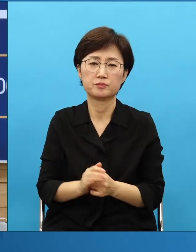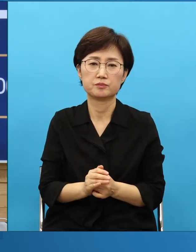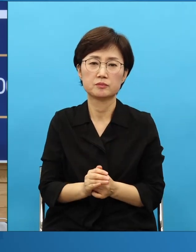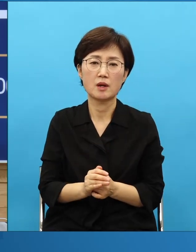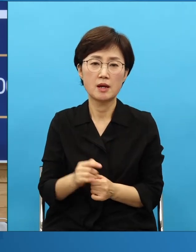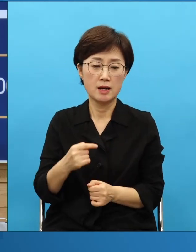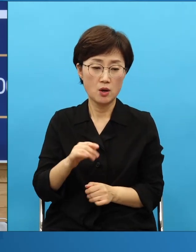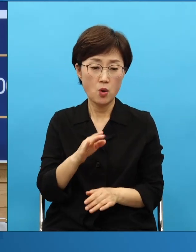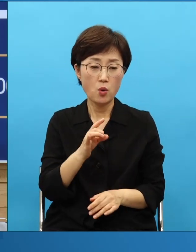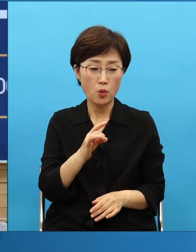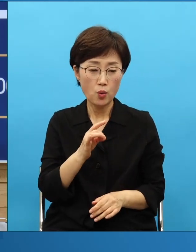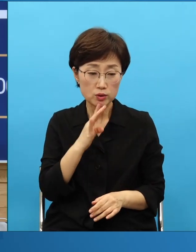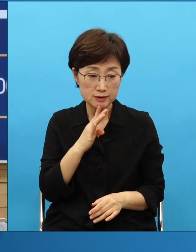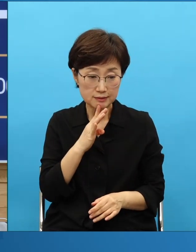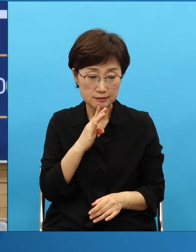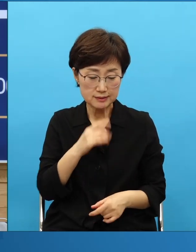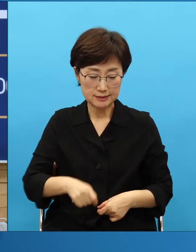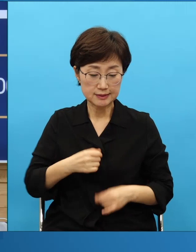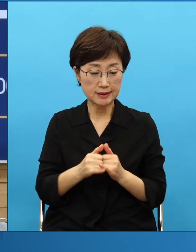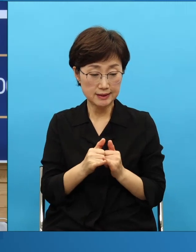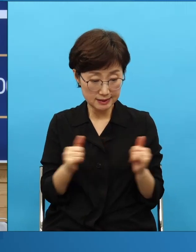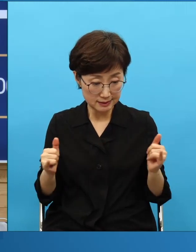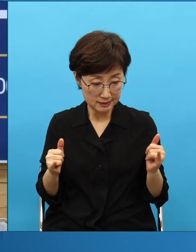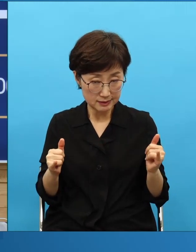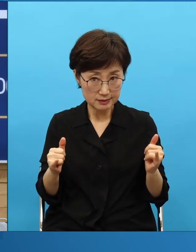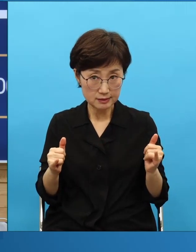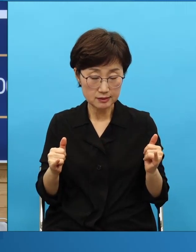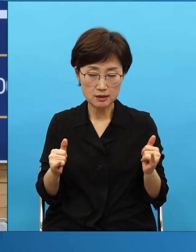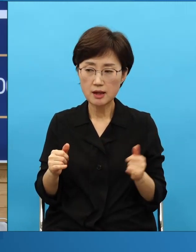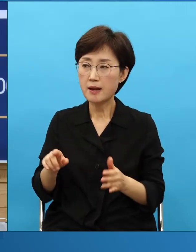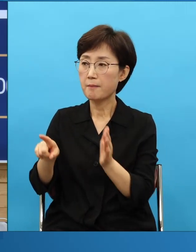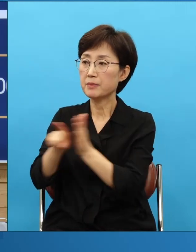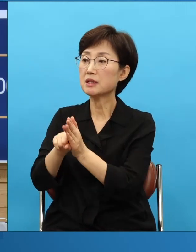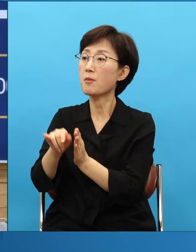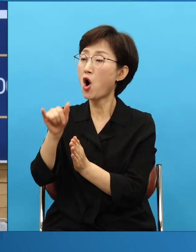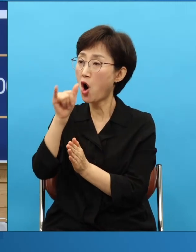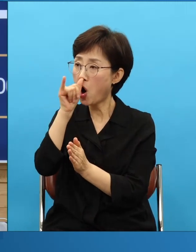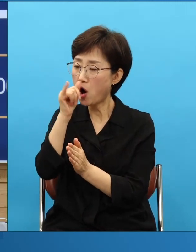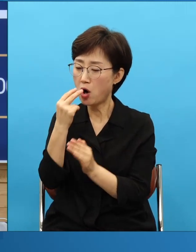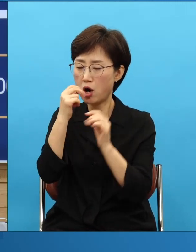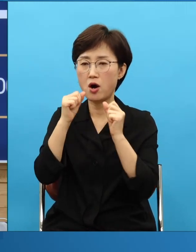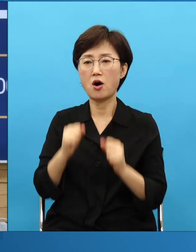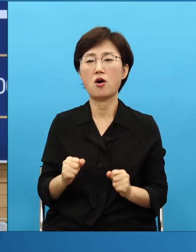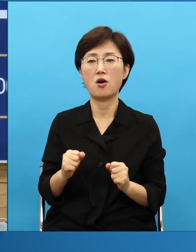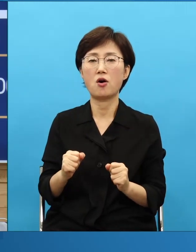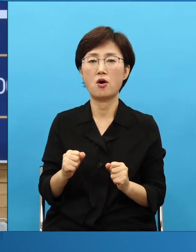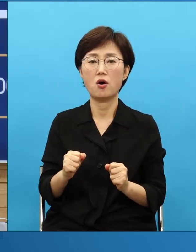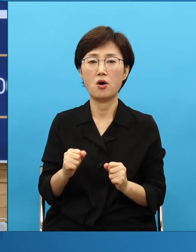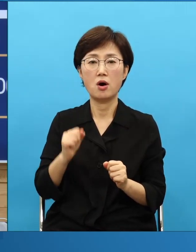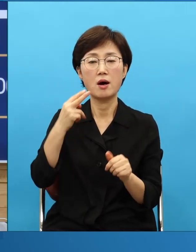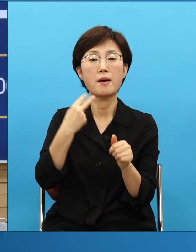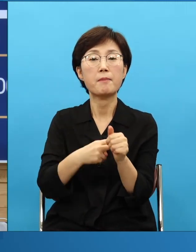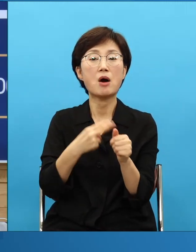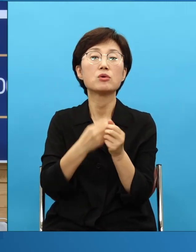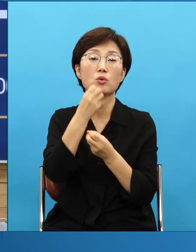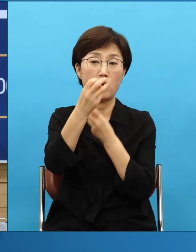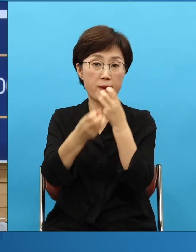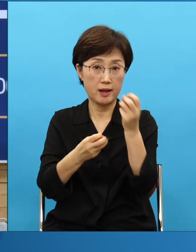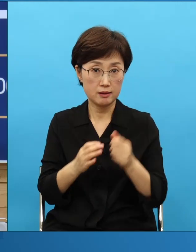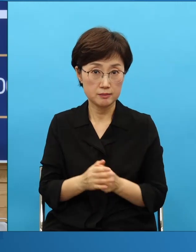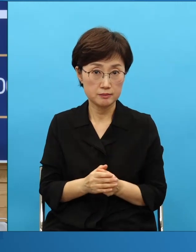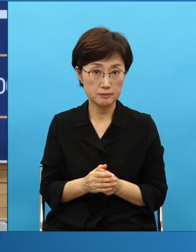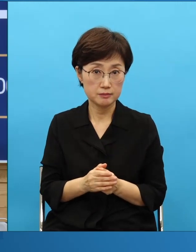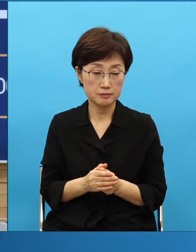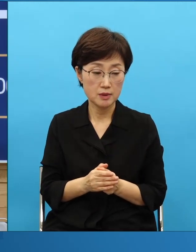오직 의인은 믿음으로 말미암아 살리라. And so it's those who is righteous who can be saved by him. 바울이 그 말했어요. These are the words of 이 Paul. 말을